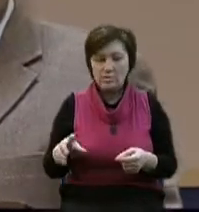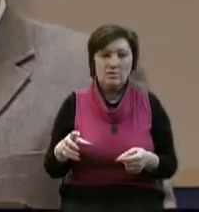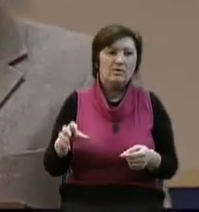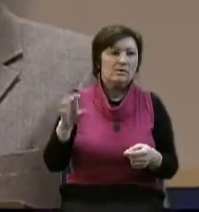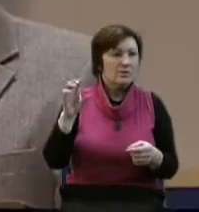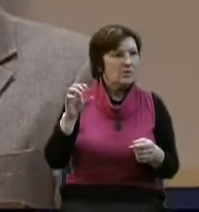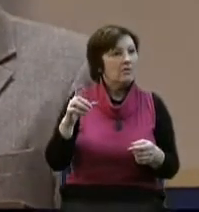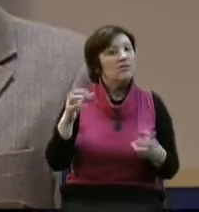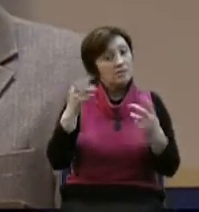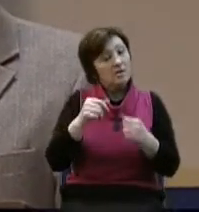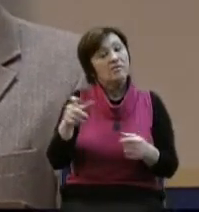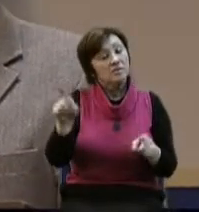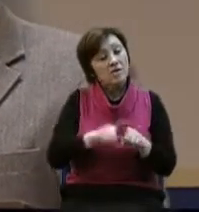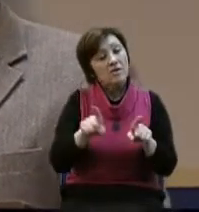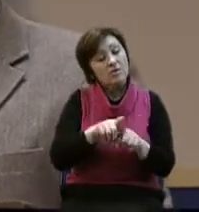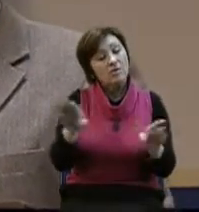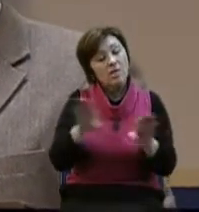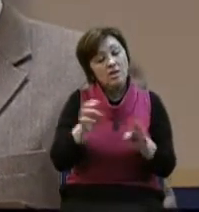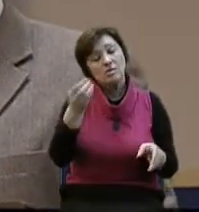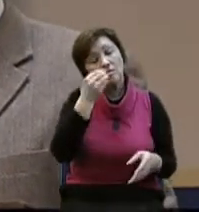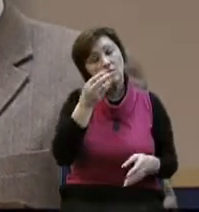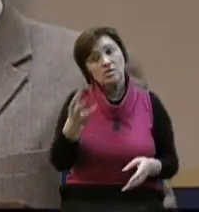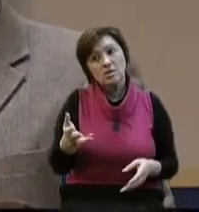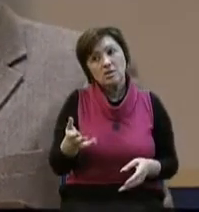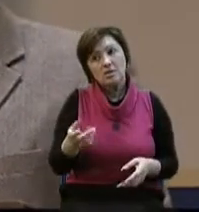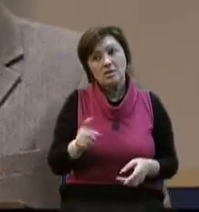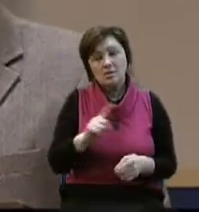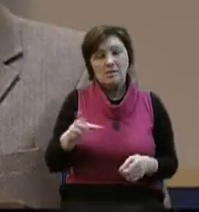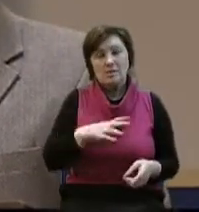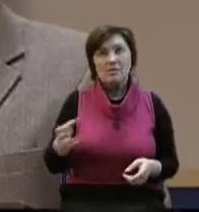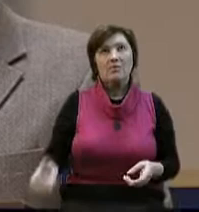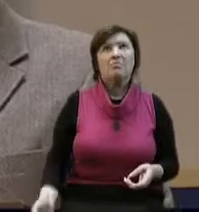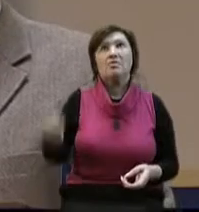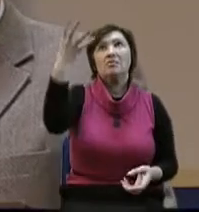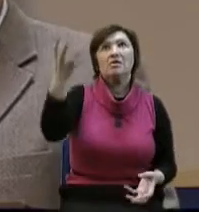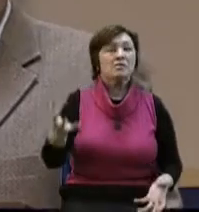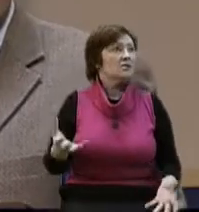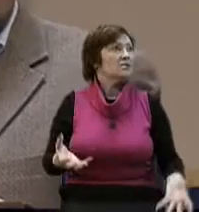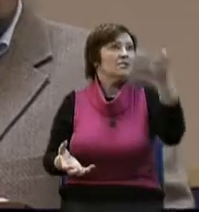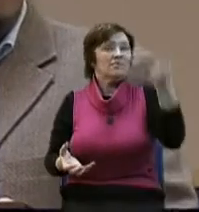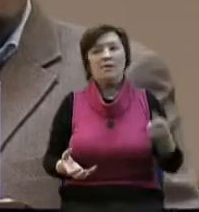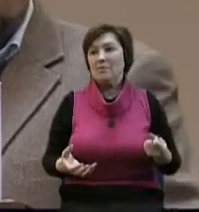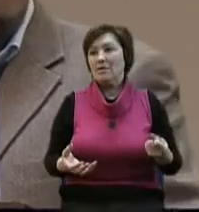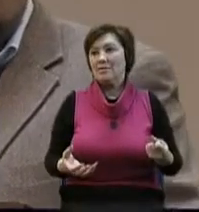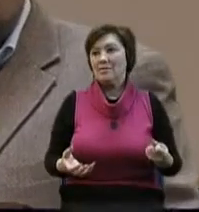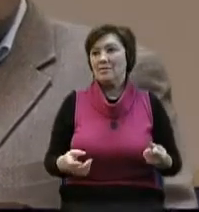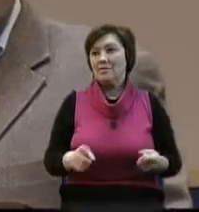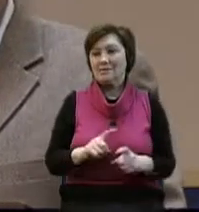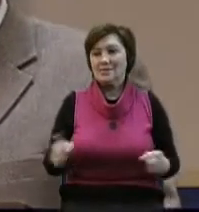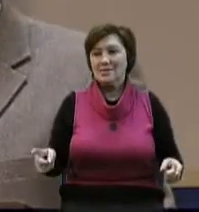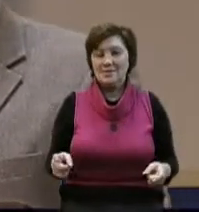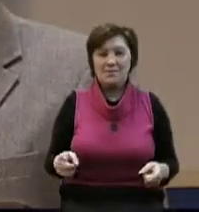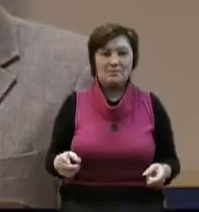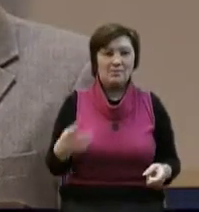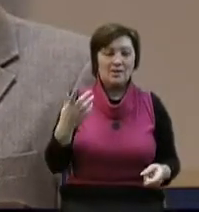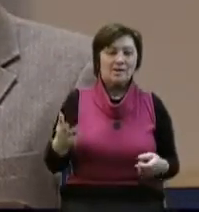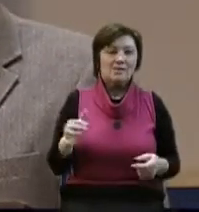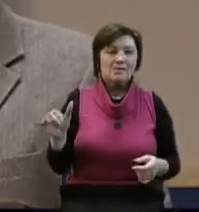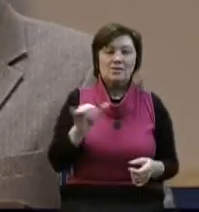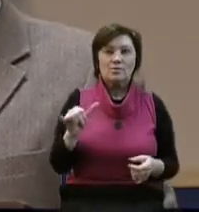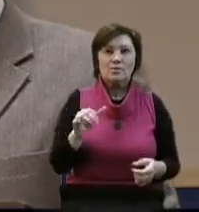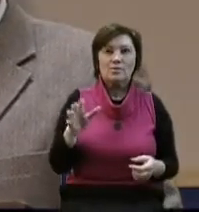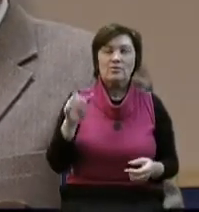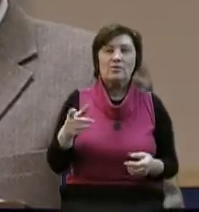Было запрещено подбрасывать предмет одной рукой и ловить его другой. Если суббота наступала до того, как вы поднесли руку с едой ко